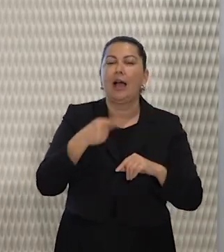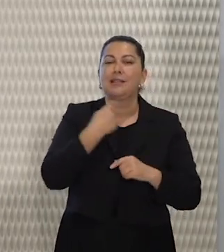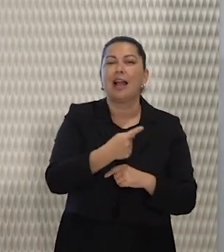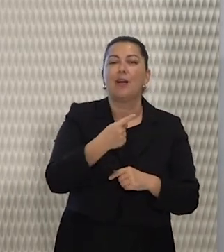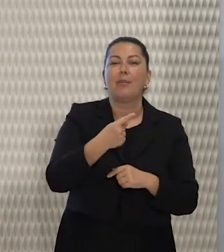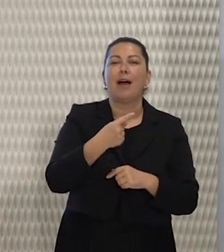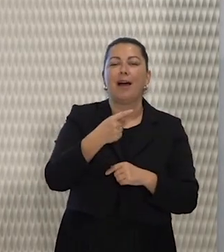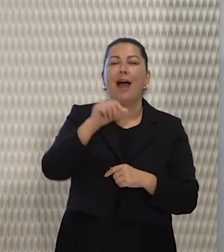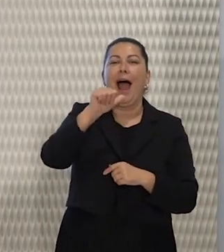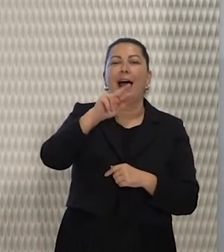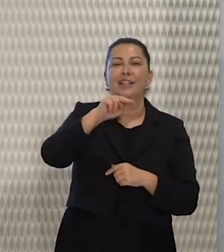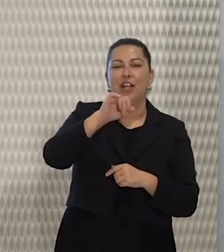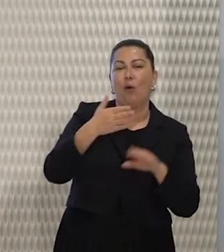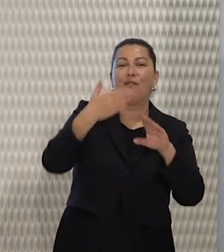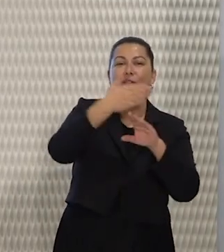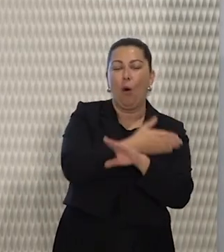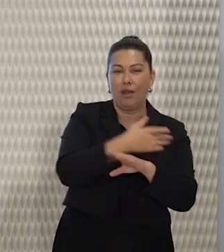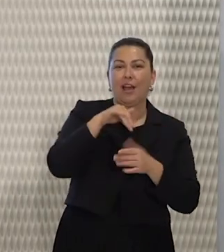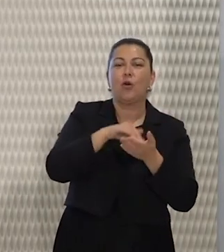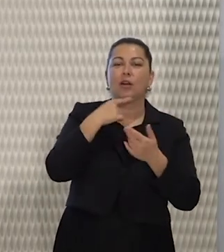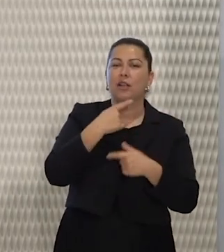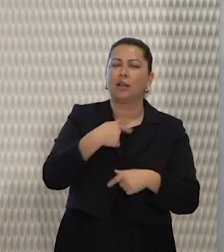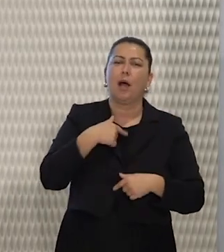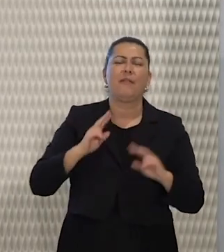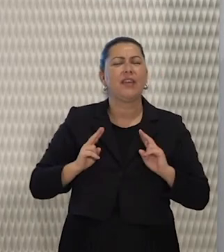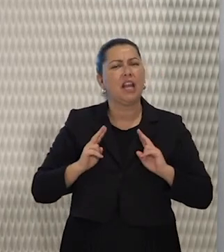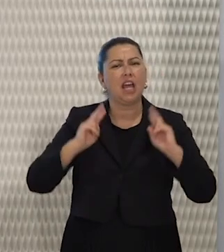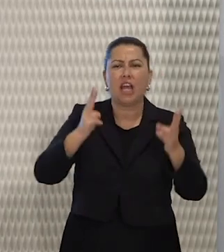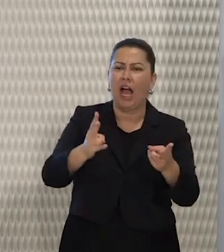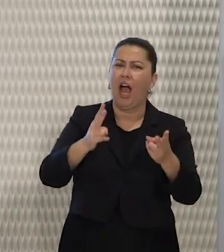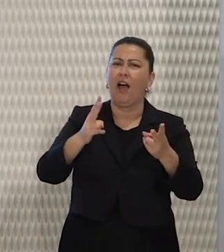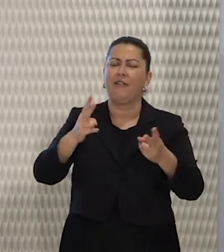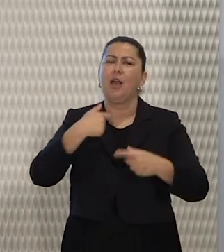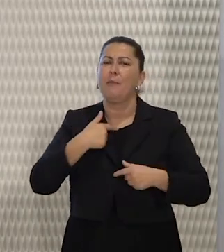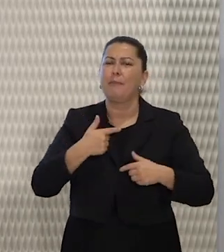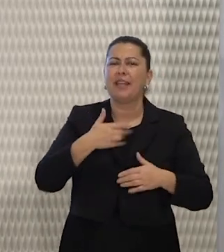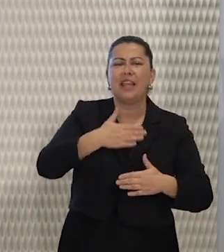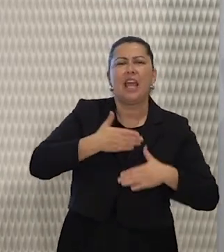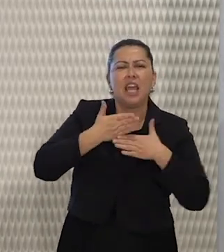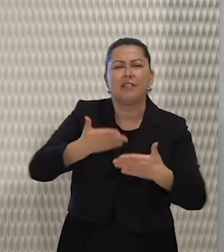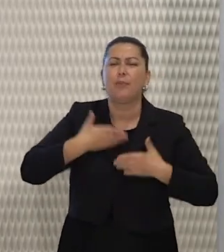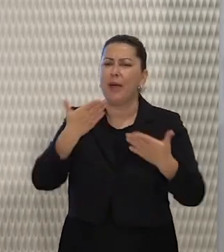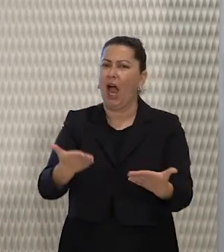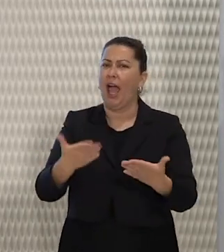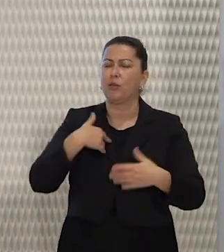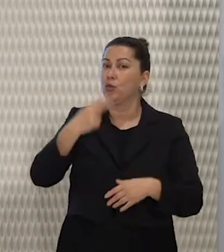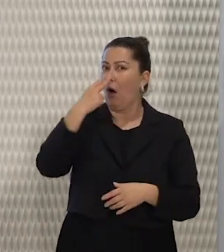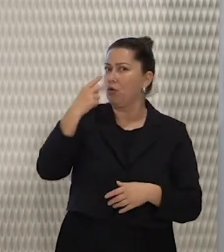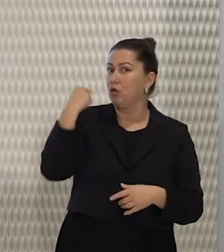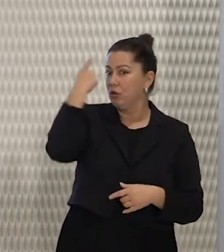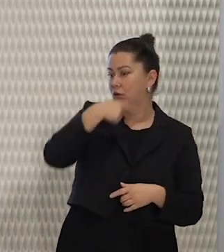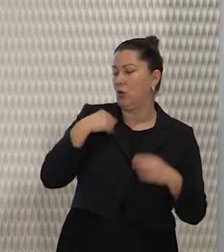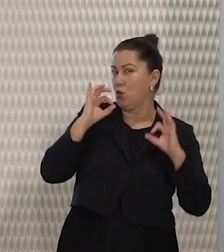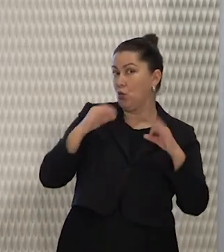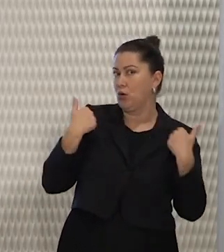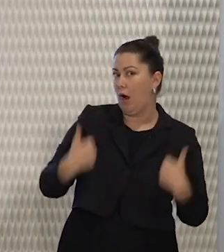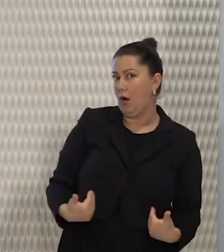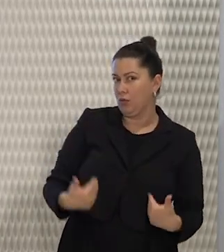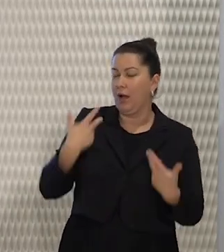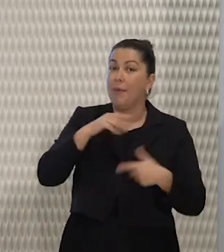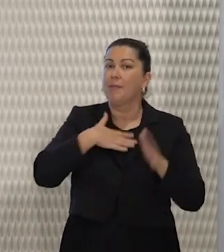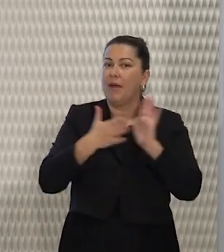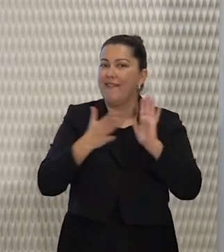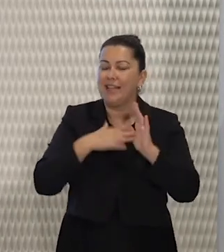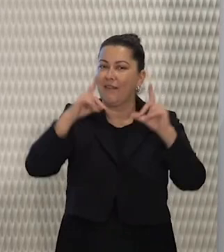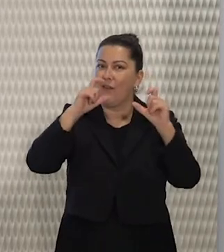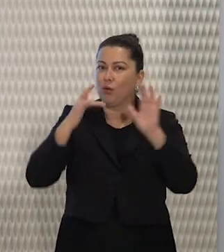Kraft, bin liebenswürdig, hilfsbereit, höflich und sehe gut aus. Und damit ich das beweisen kann, haben wir natürlich auch nochmal ein